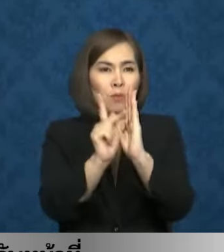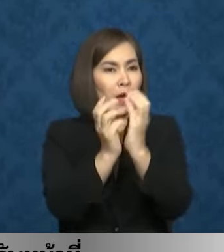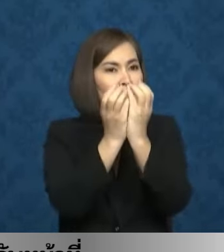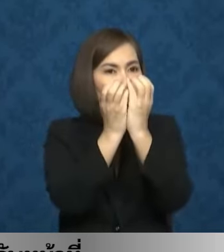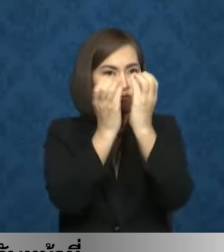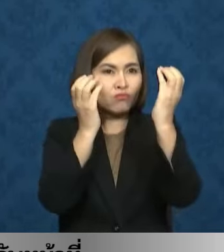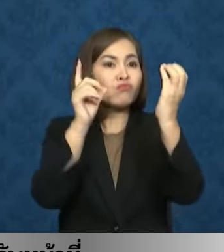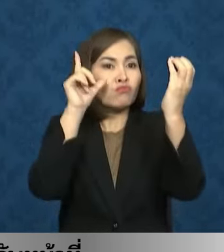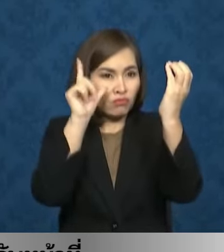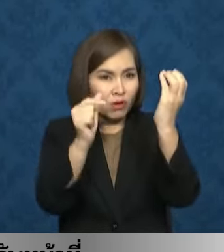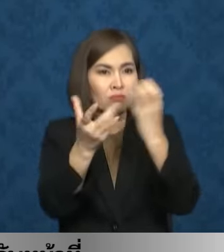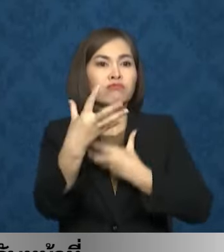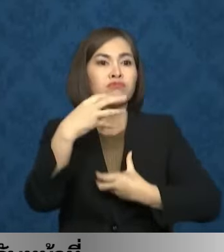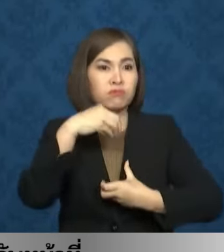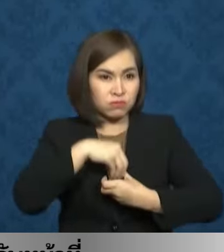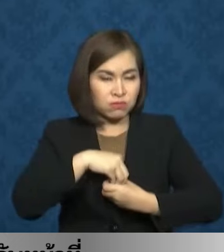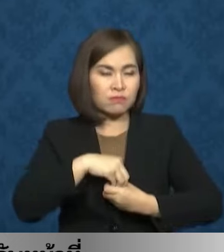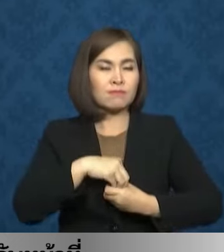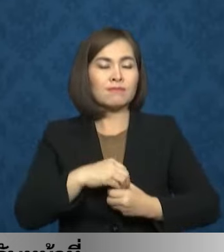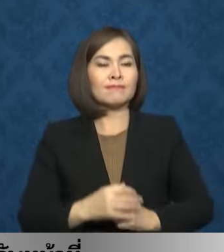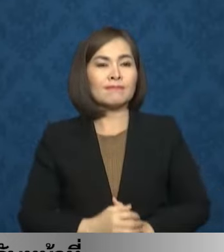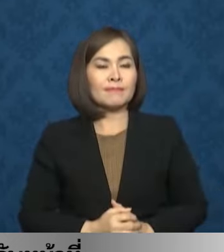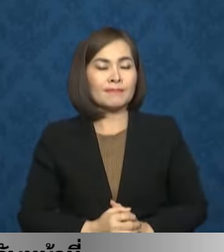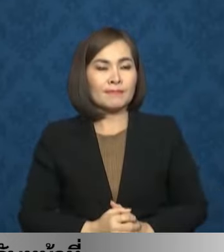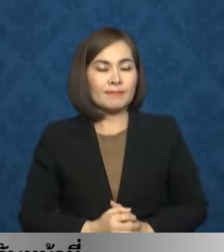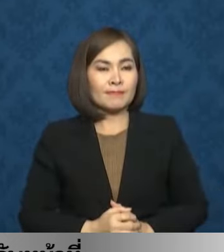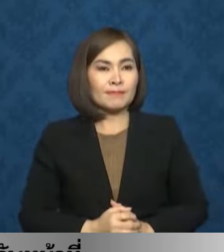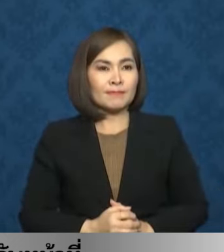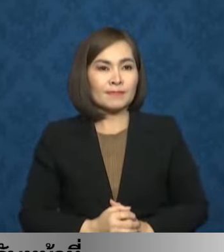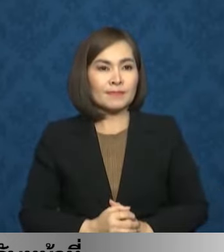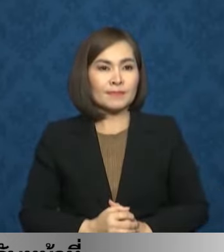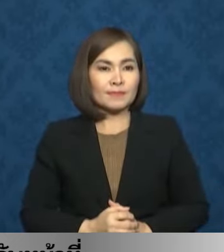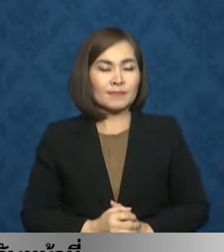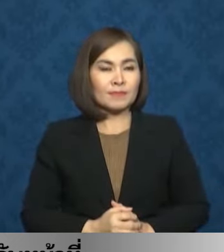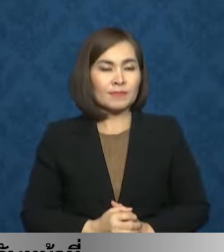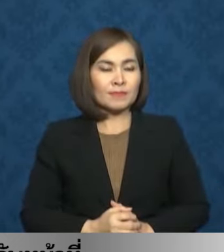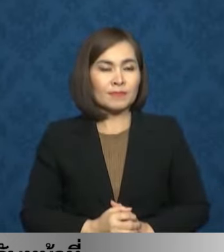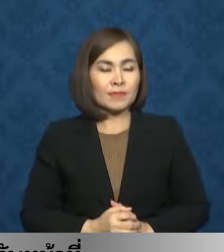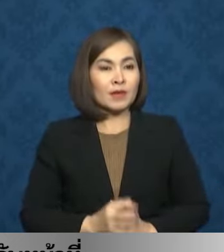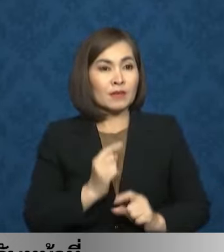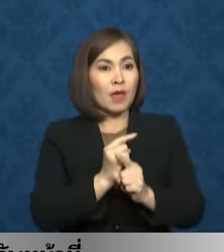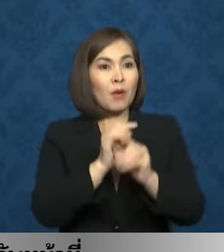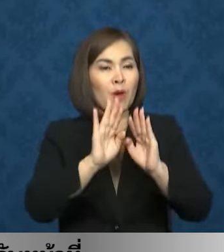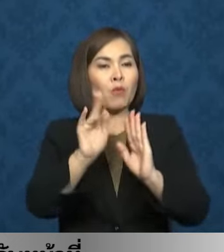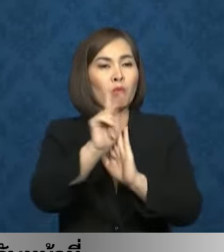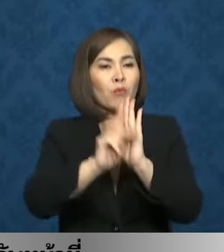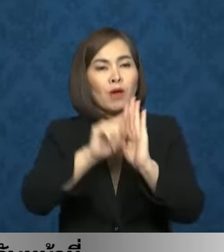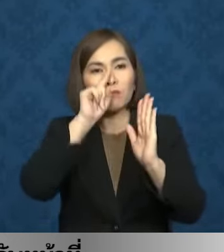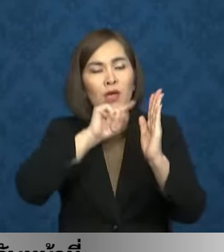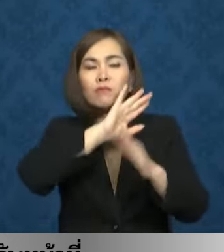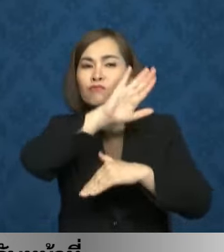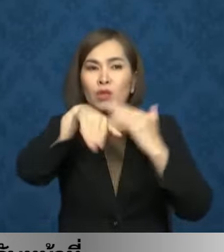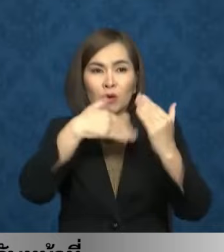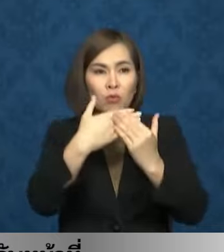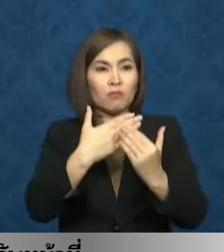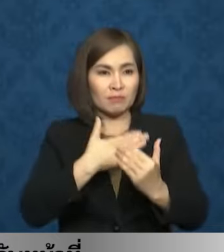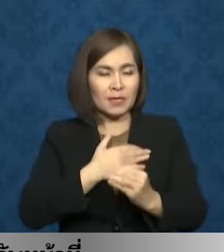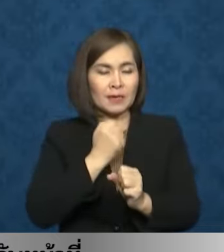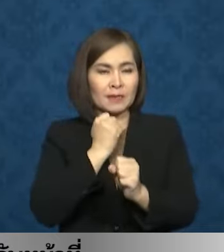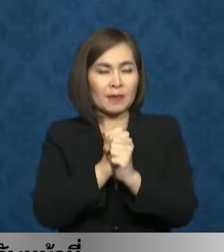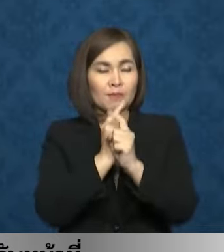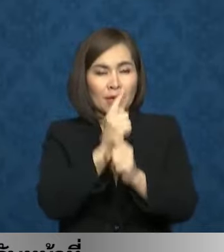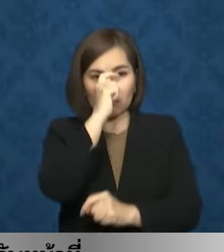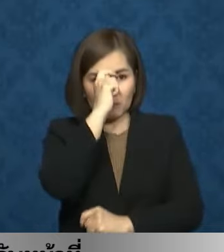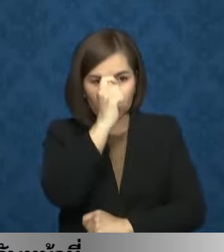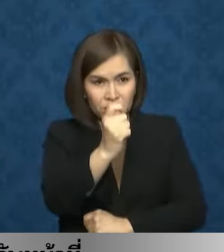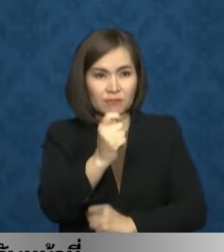ทั้งจะรักษาไว้และปฏิบัติตามซึ่งรัฐธรรมนูญ แห่งราชอาณาจักรไทยทุกประการ แห่งราชอาณาจักรไทยทุกประ